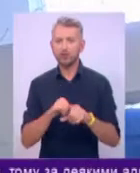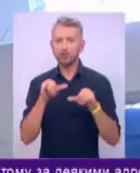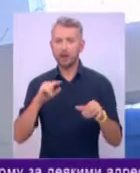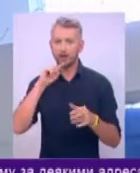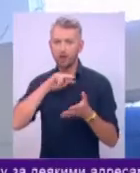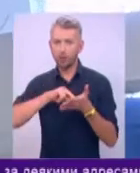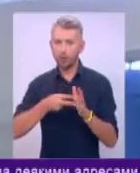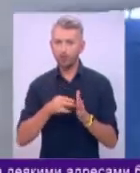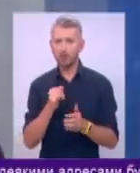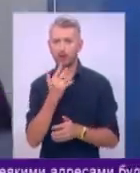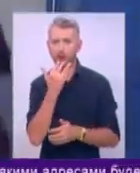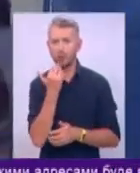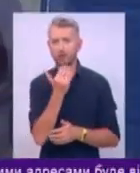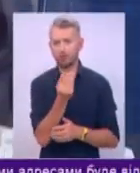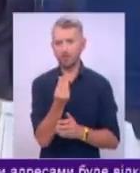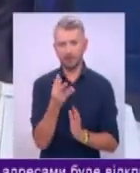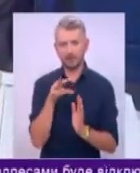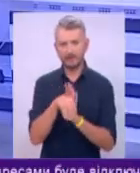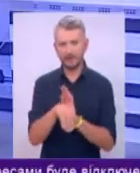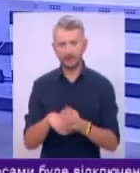зростання економіки та іноземні інвестиції.